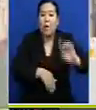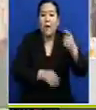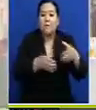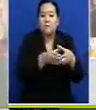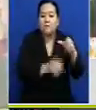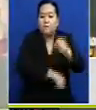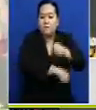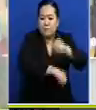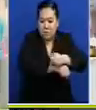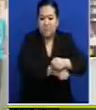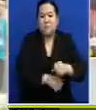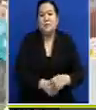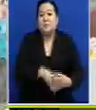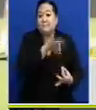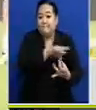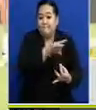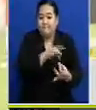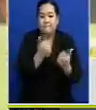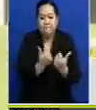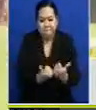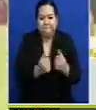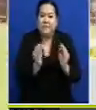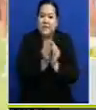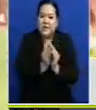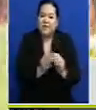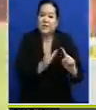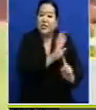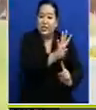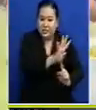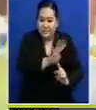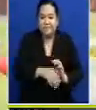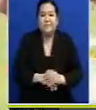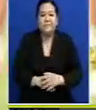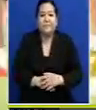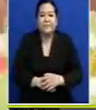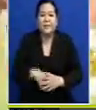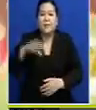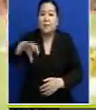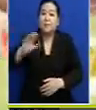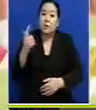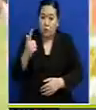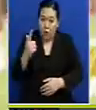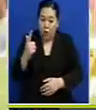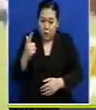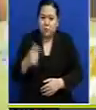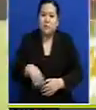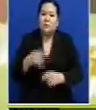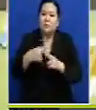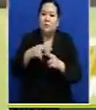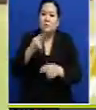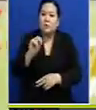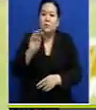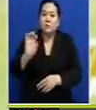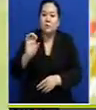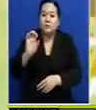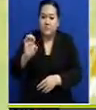ครั้งแรกไฟสุโขทัย FC ซึ่งตอนนี้อยู่อันดับ4ของตารางครับไปดูฝั่งชาวบ้านกันบ้างนะครับเมืองทองยูไนเต็ดของทศวรรษศรีปานกำลัง